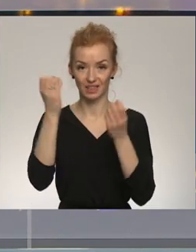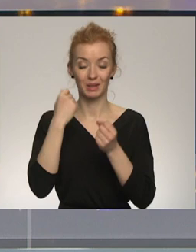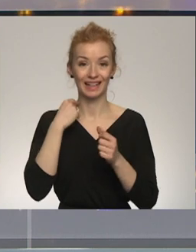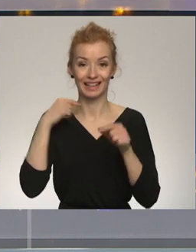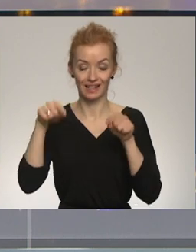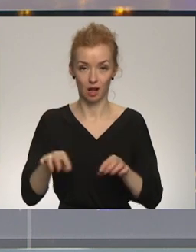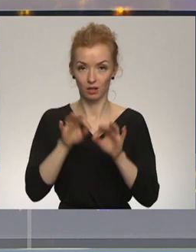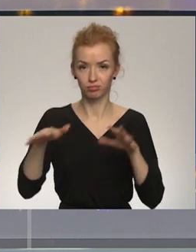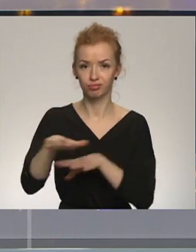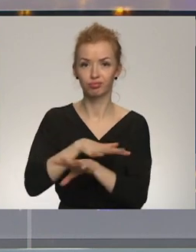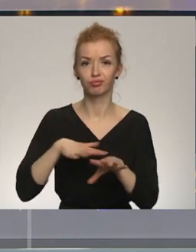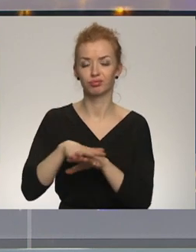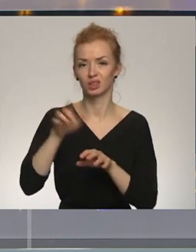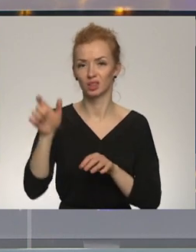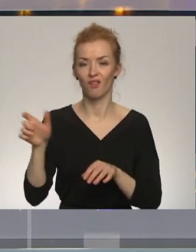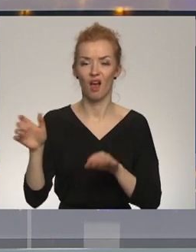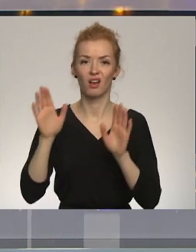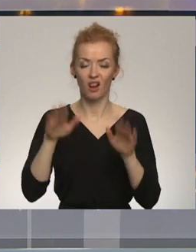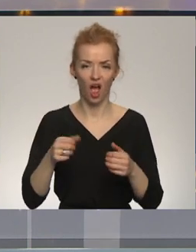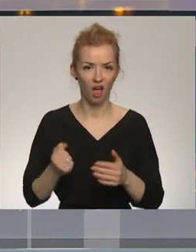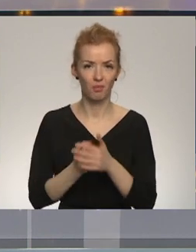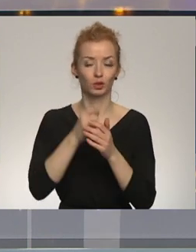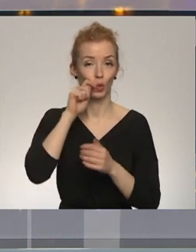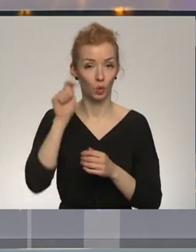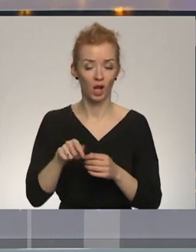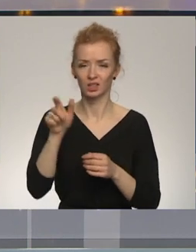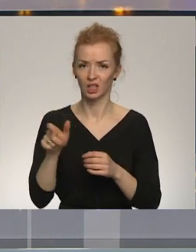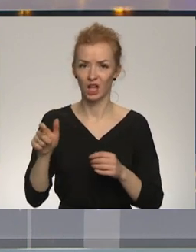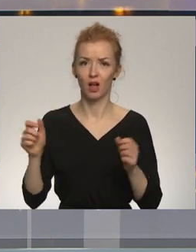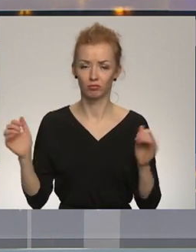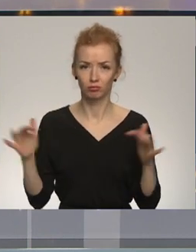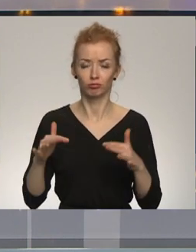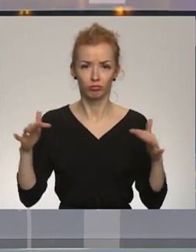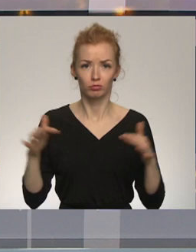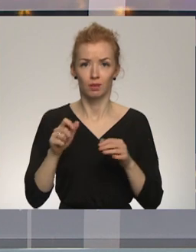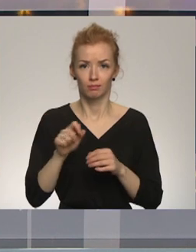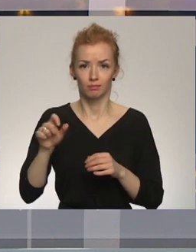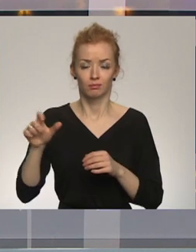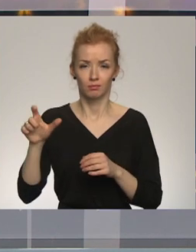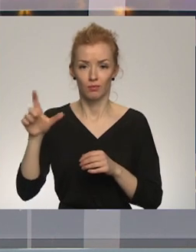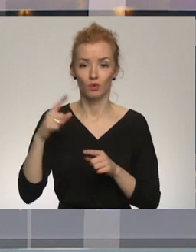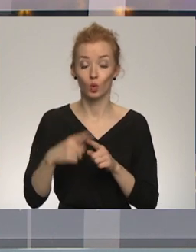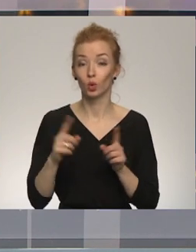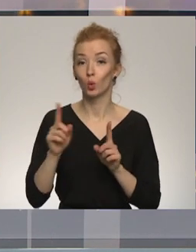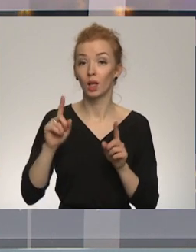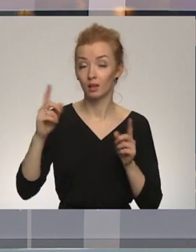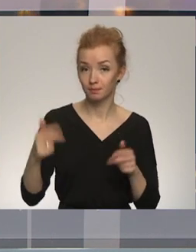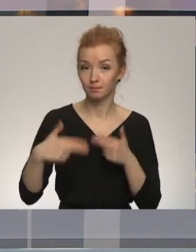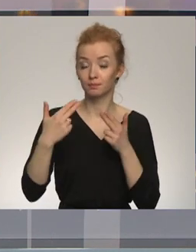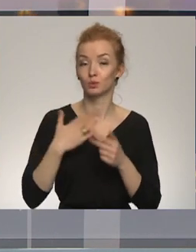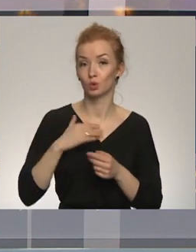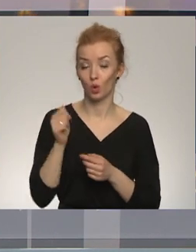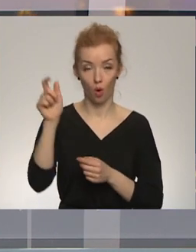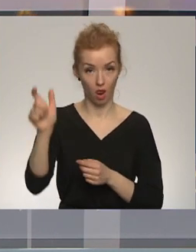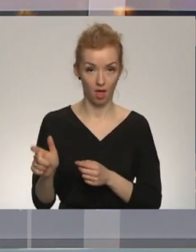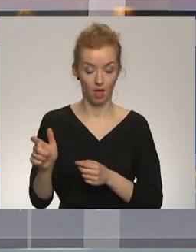sāka pulcēties cilvēki, lai paustu atbalstu Ukrainai. Ļaudis tur ierodas ar vienu un tūlīt šai atbalsta akcijai pieslēgsimies tiešraidē, bet